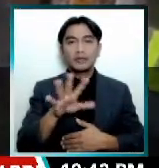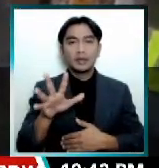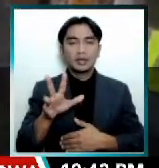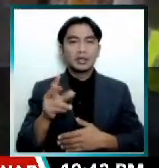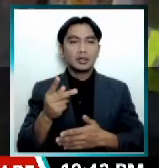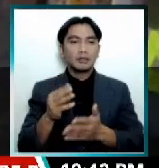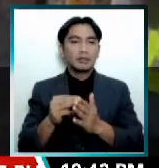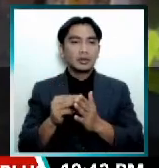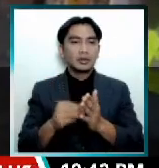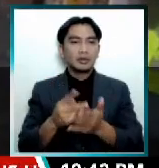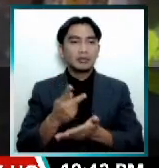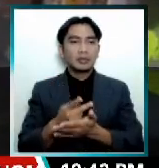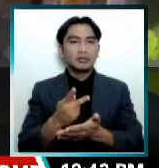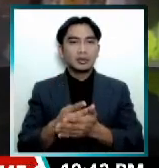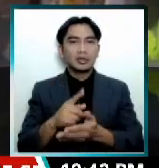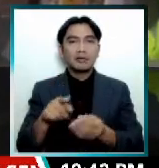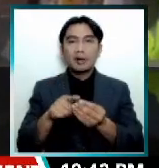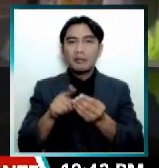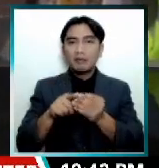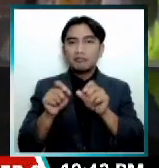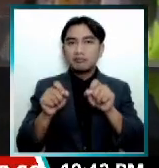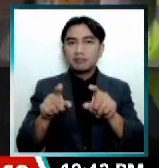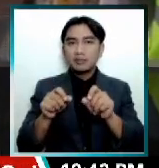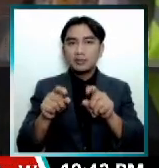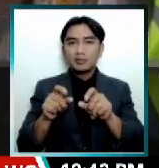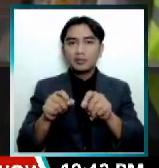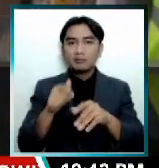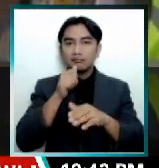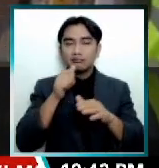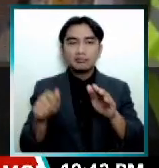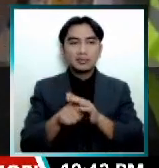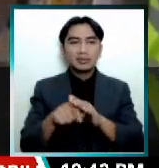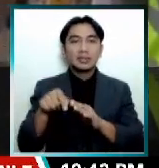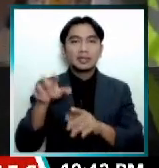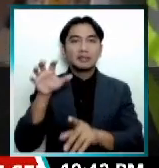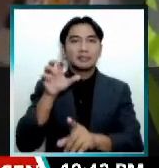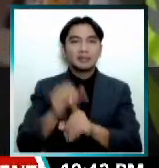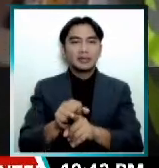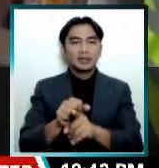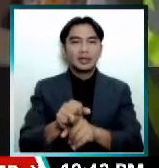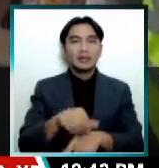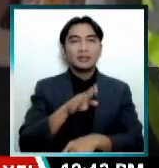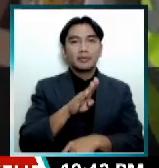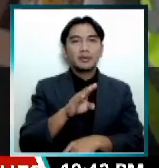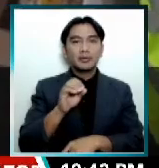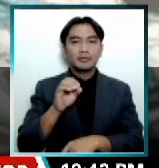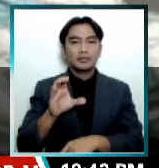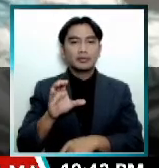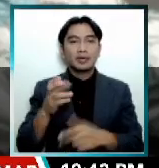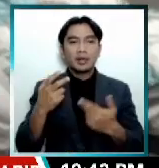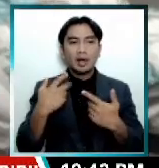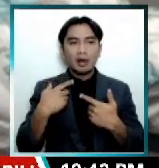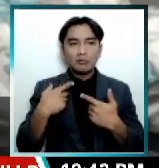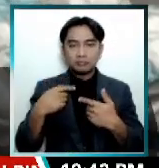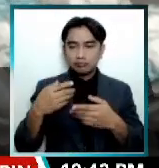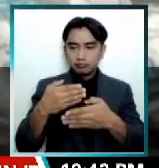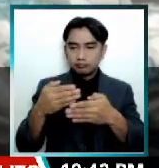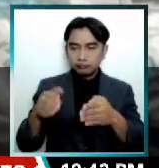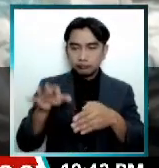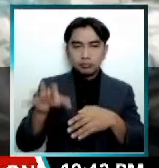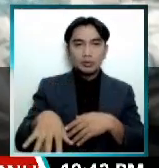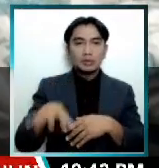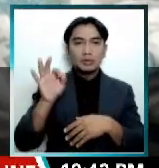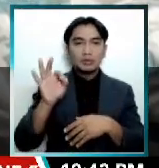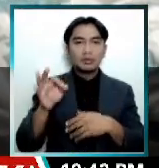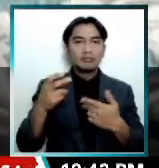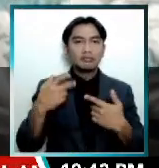smuggled na sibuyas na kumpiska ng Bureau of Customs. Idiniklara ang fishball ang laman ng dalawang container. Nasapat din ang